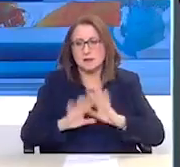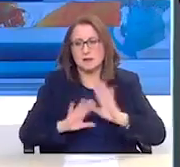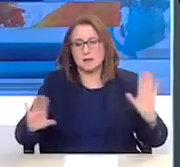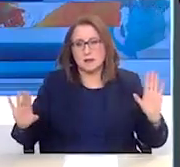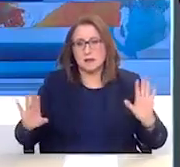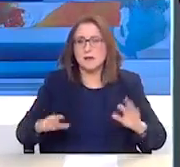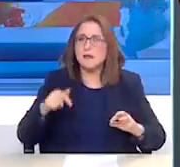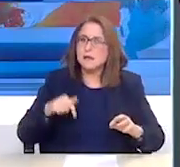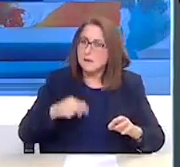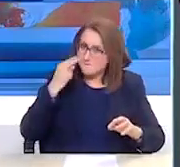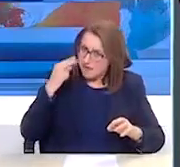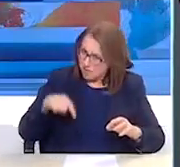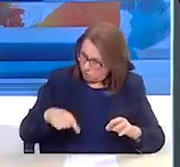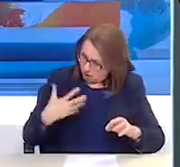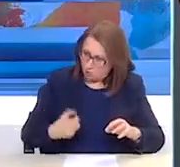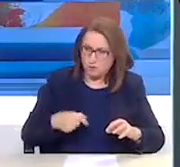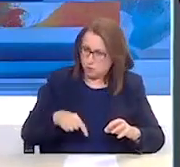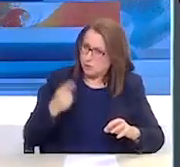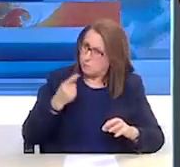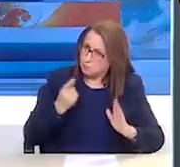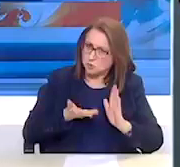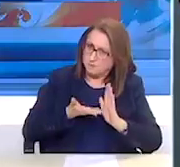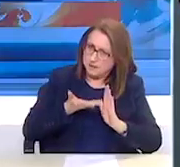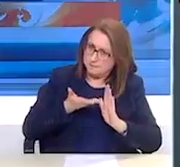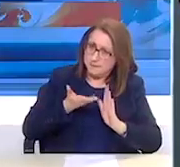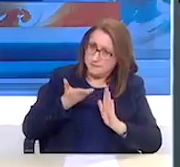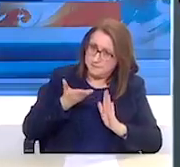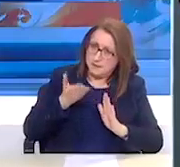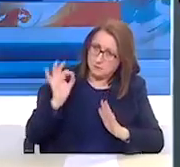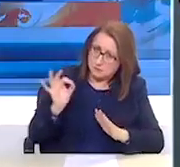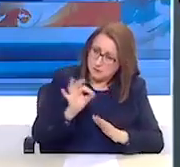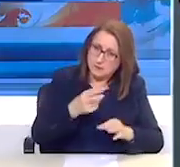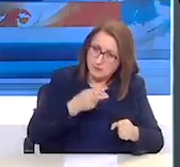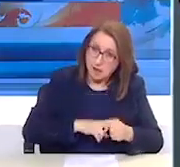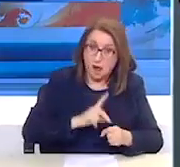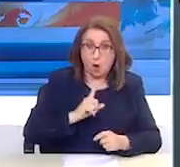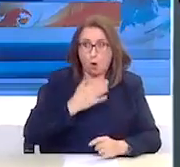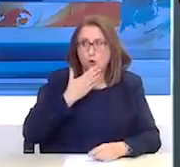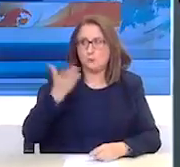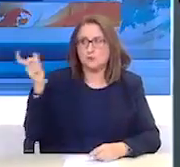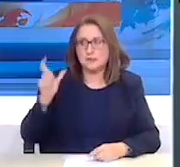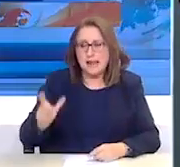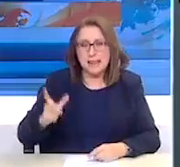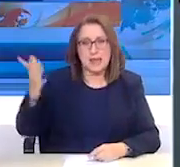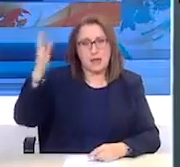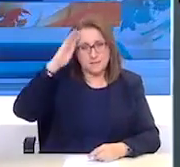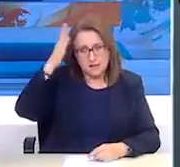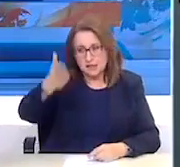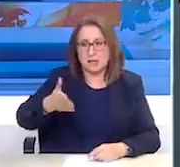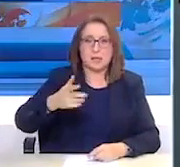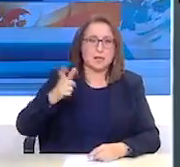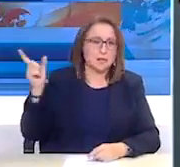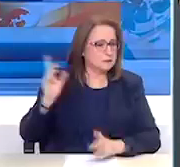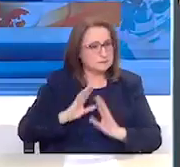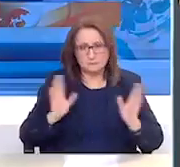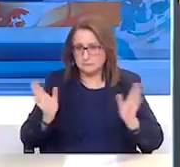βλέπουν, την τραγική εικόνα που βλέπουμε σε άλλες χώρες. Αλλά αν δεν συμμορφωθούμε όσο πρέπει, αυτό μπορεί να αλλάξει